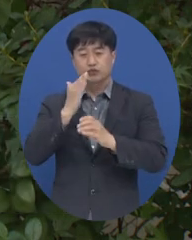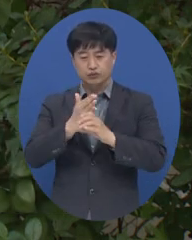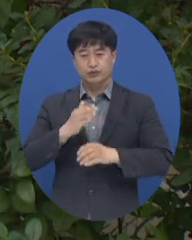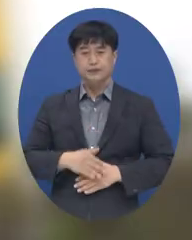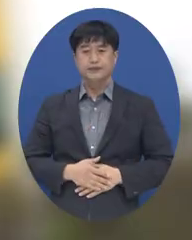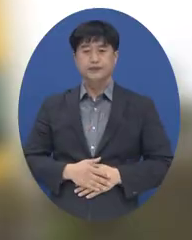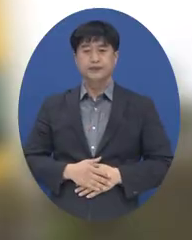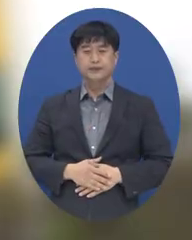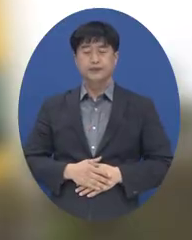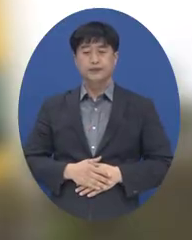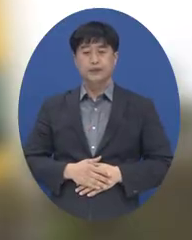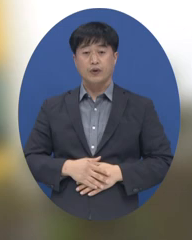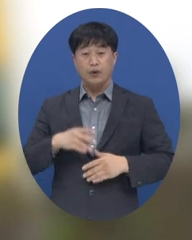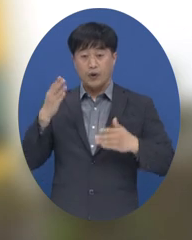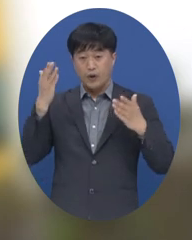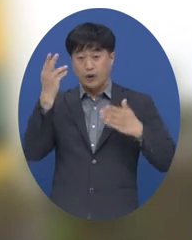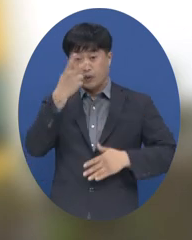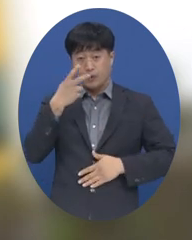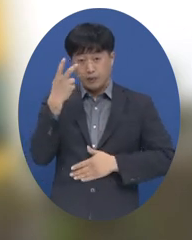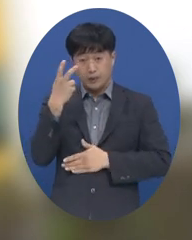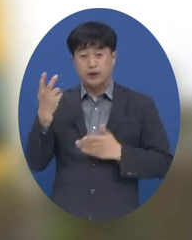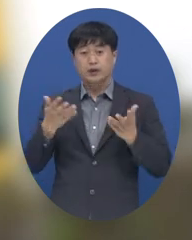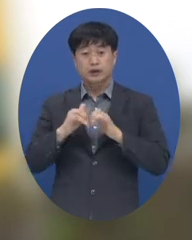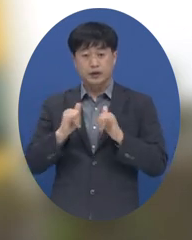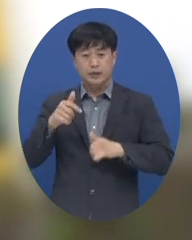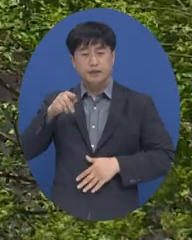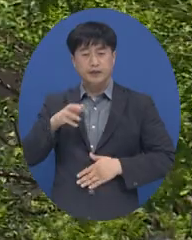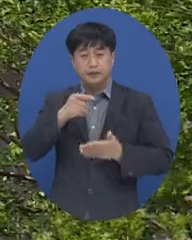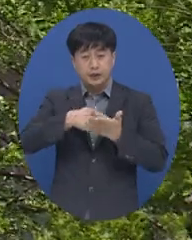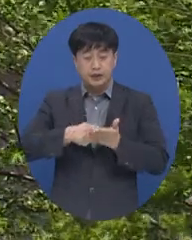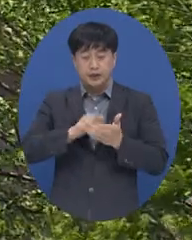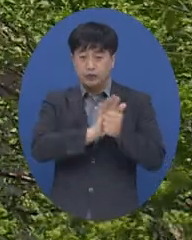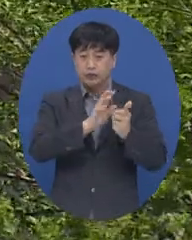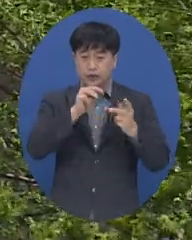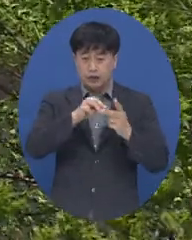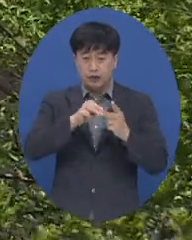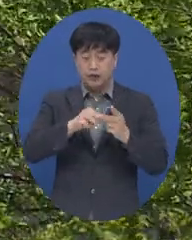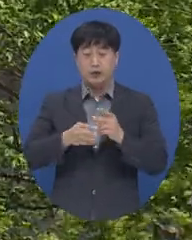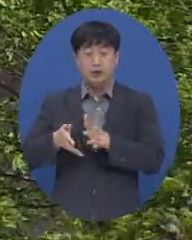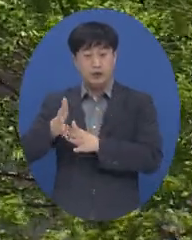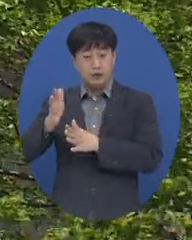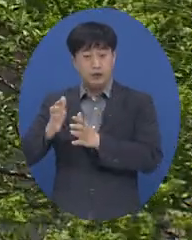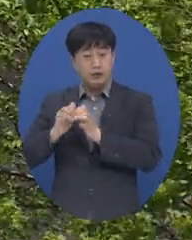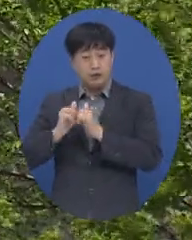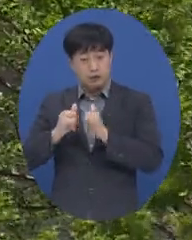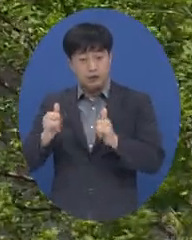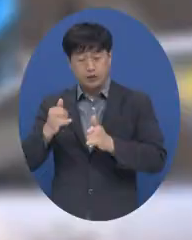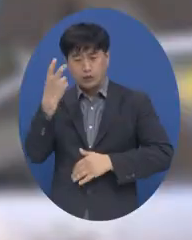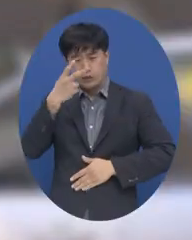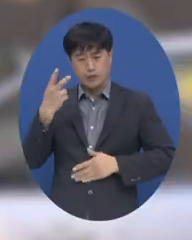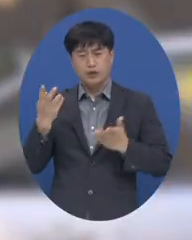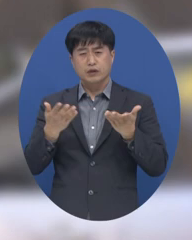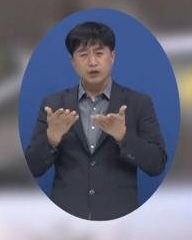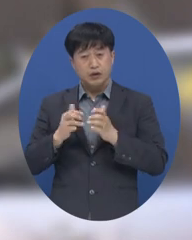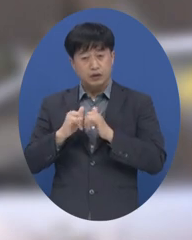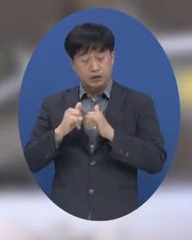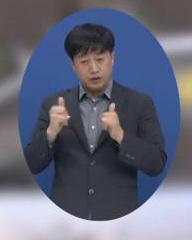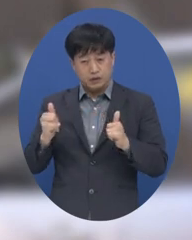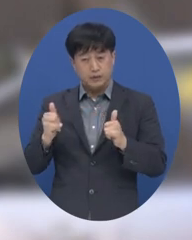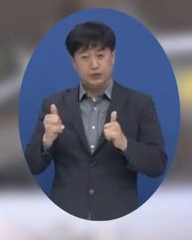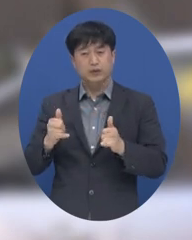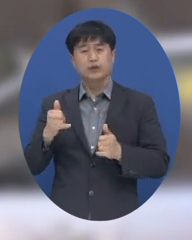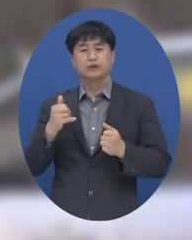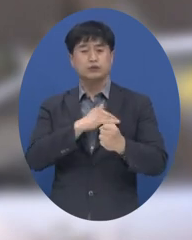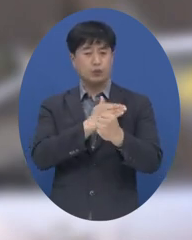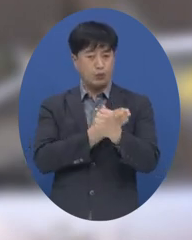상태입니다 경비 노동자 갑자 lp 의 지원센터는 입주민 등 각질로 고통받는 경비 노동자들의 노동권 보호를 위해